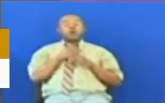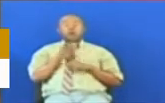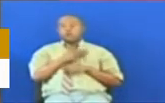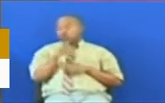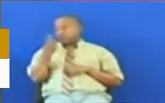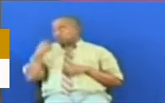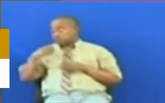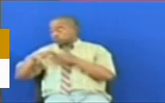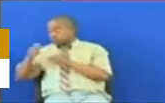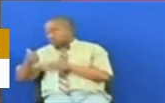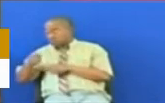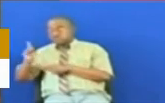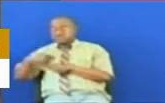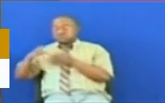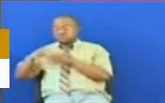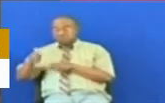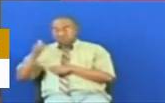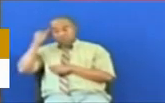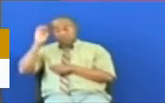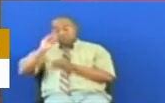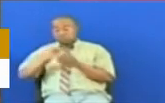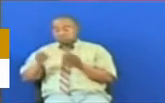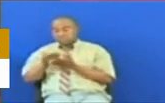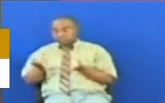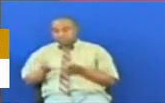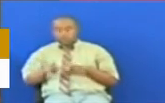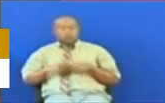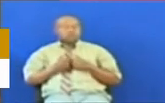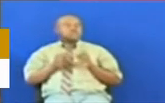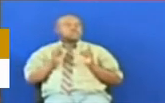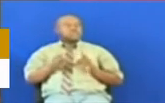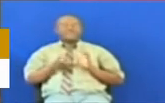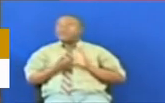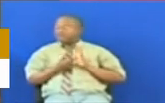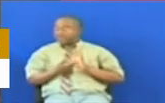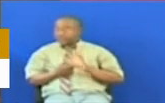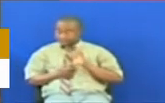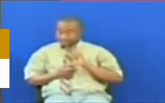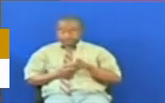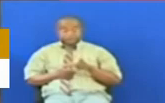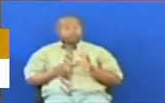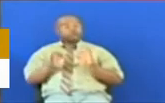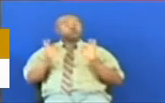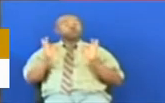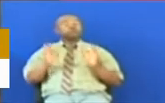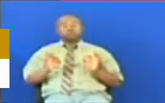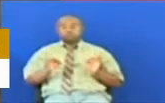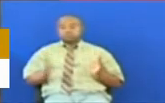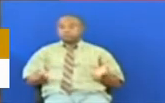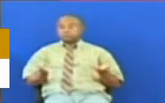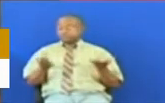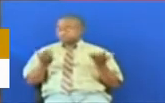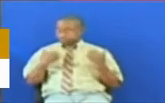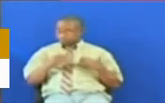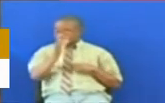hujashirikishwa, umeshirikishwa, maoni hayapo, lakini hii ni mfano wa sheria ambao umeweza kwa kiasi